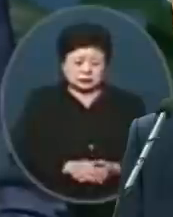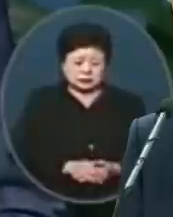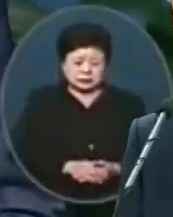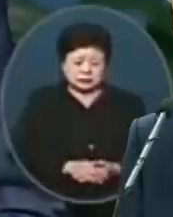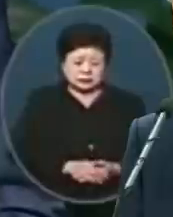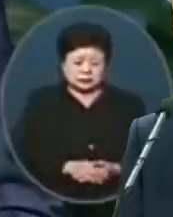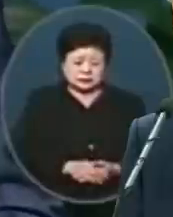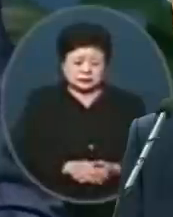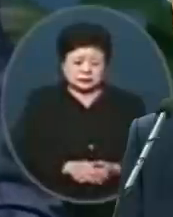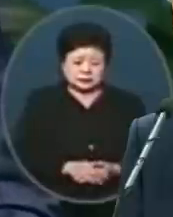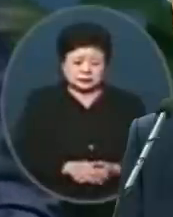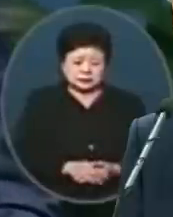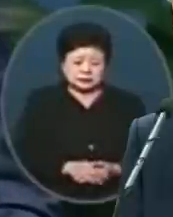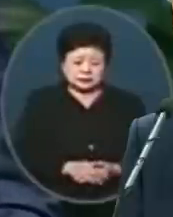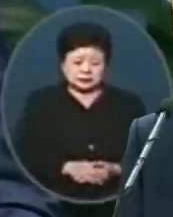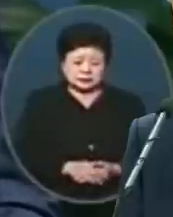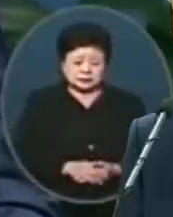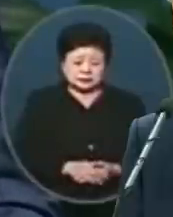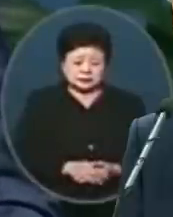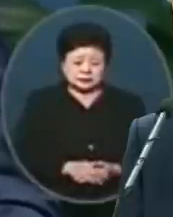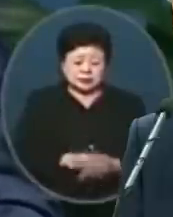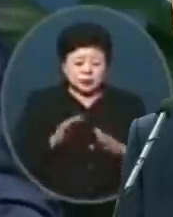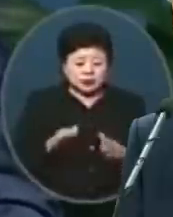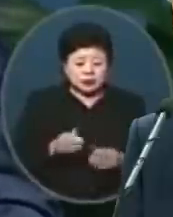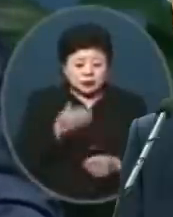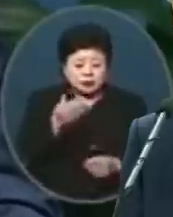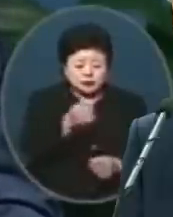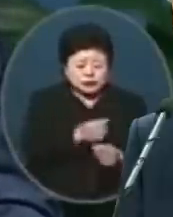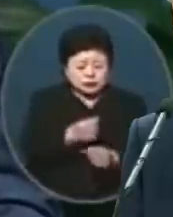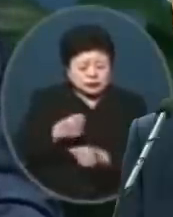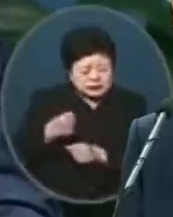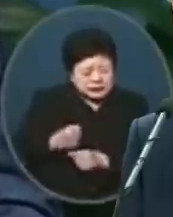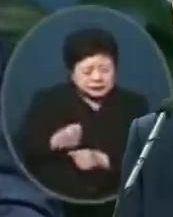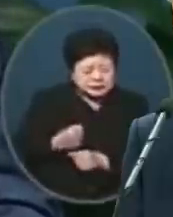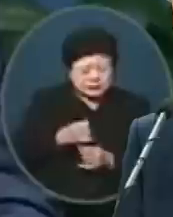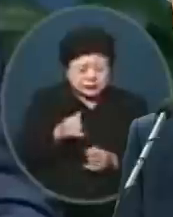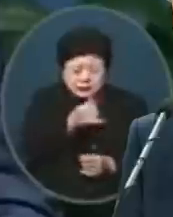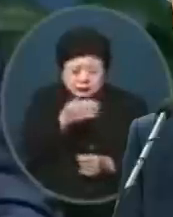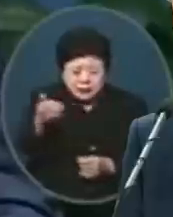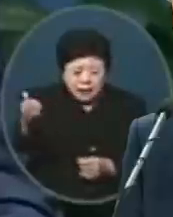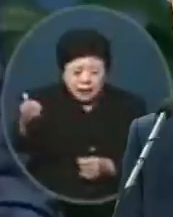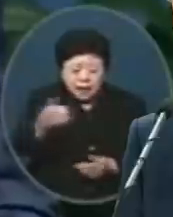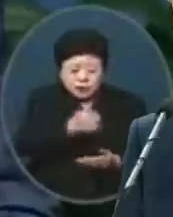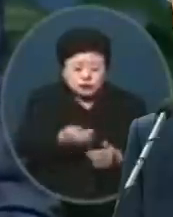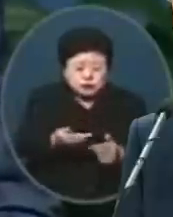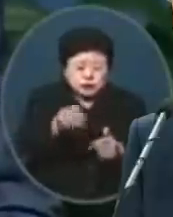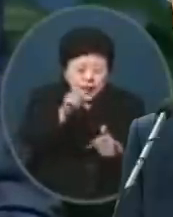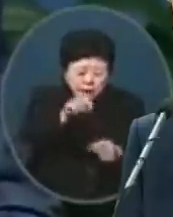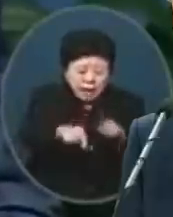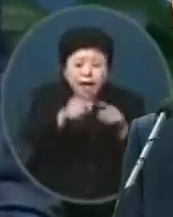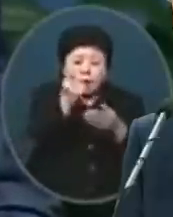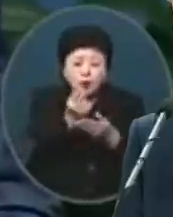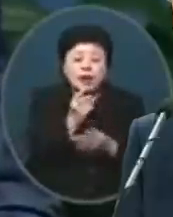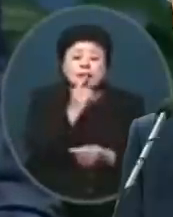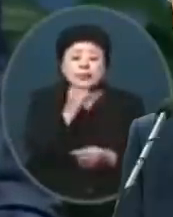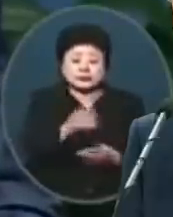오라고 말씀하신 것입니다. 오늘 여러분 수고하고 무거운 짐을 진 사람은 오늘 주님께로 나오라는